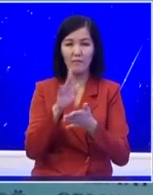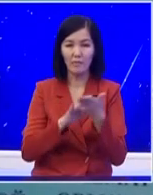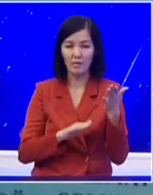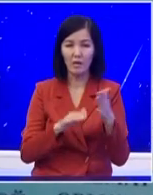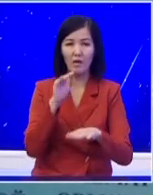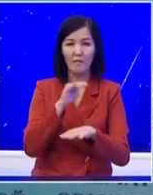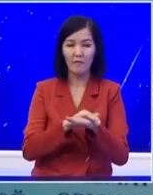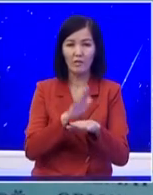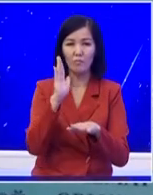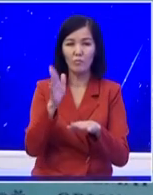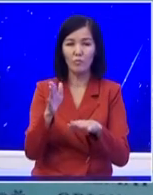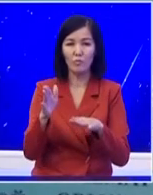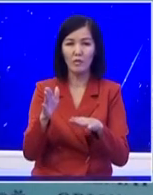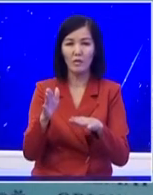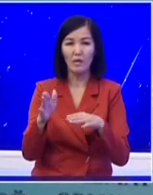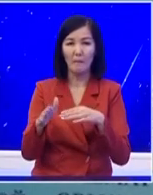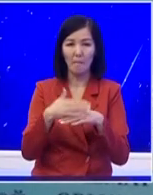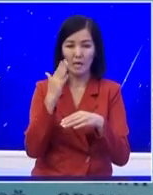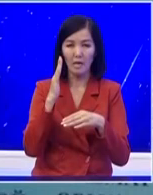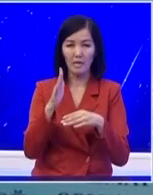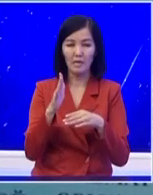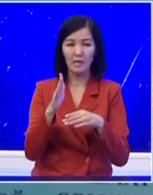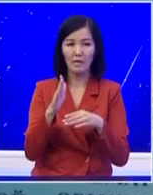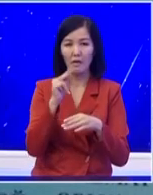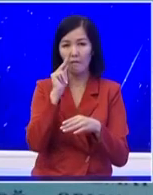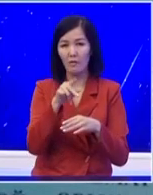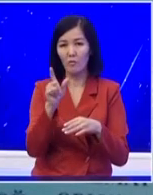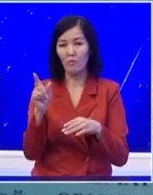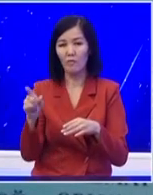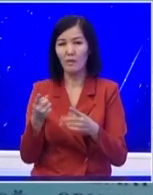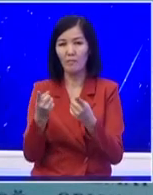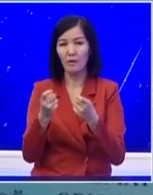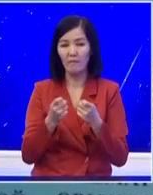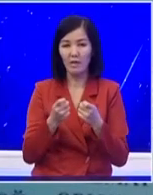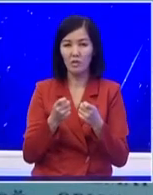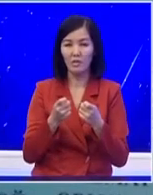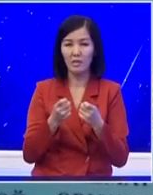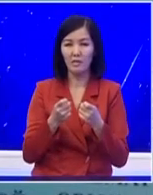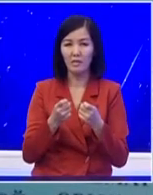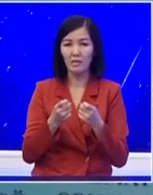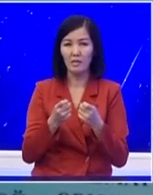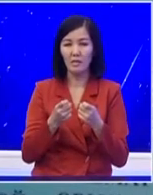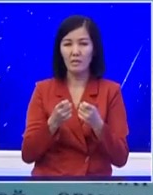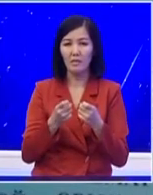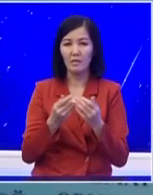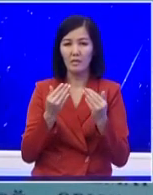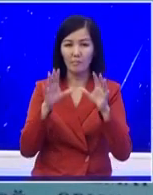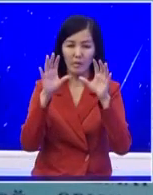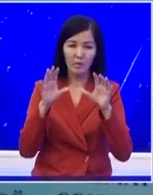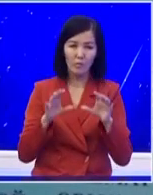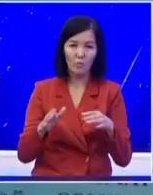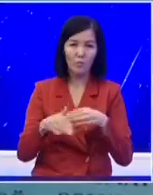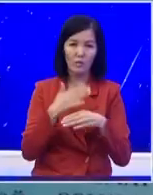данному факту будут приняты соответствующие меры, а виновные лица будут привлечены к ответственности в соответствии с действующим законодательством.